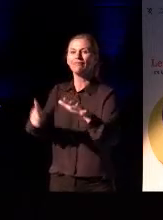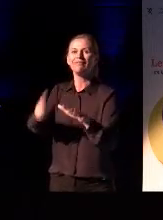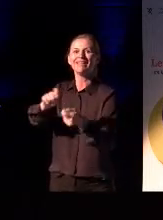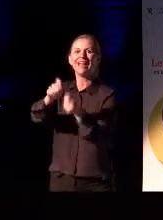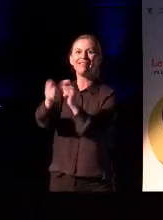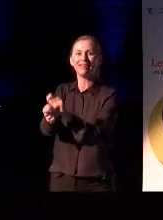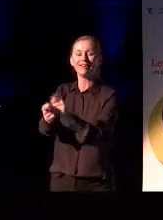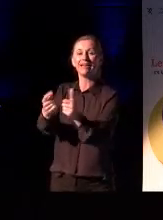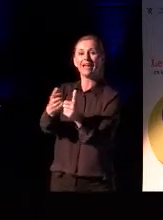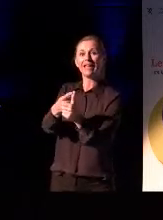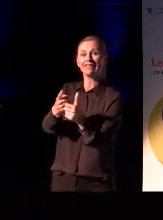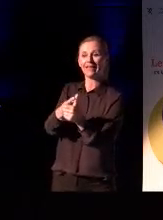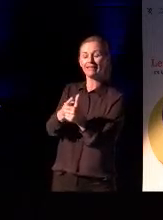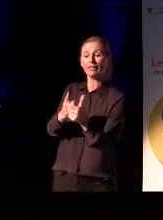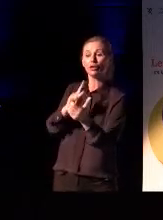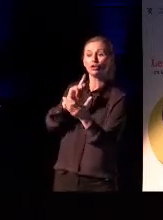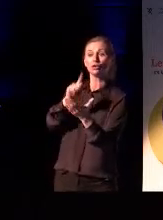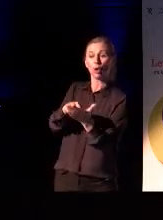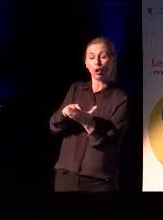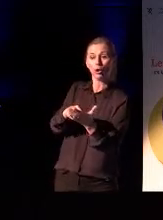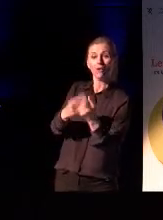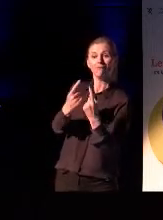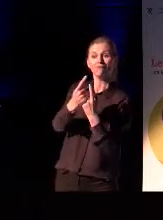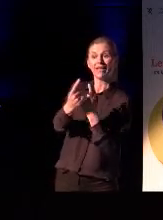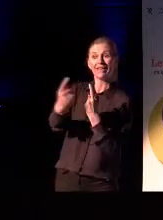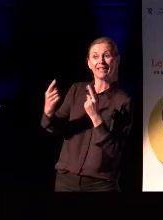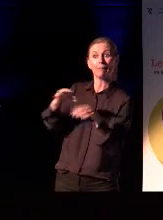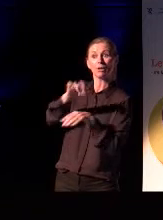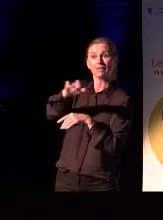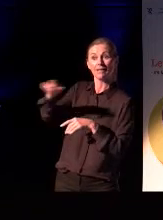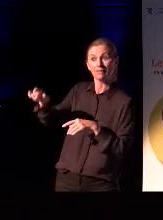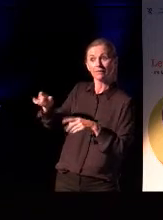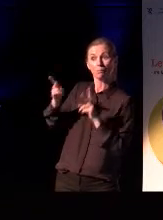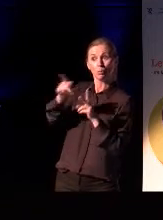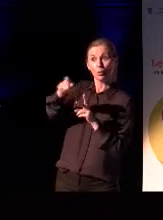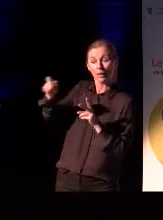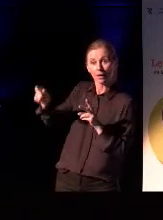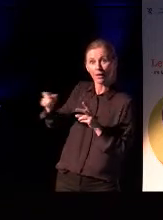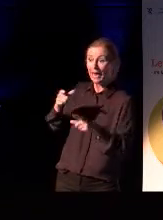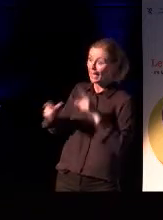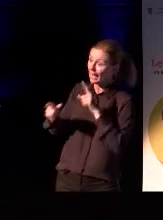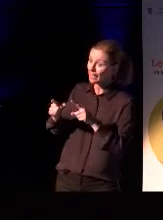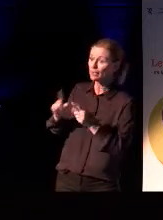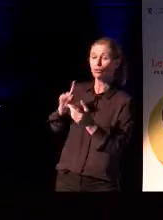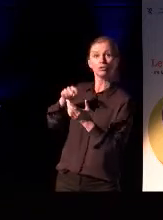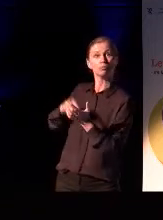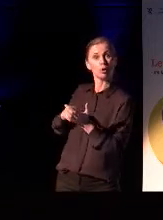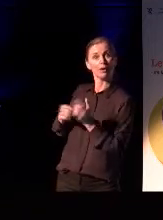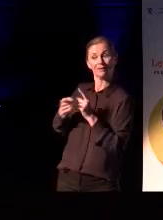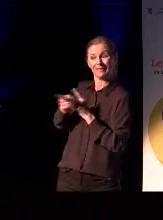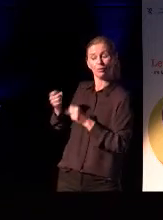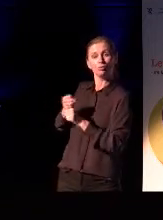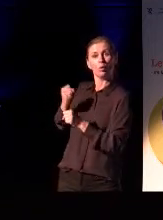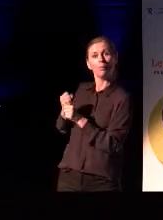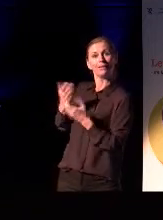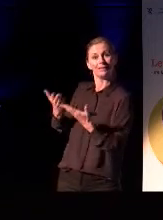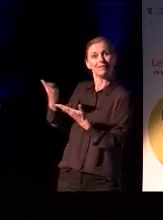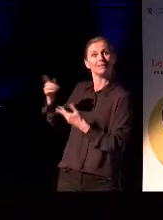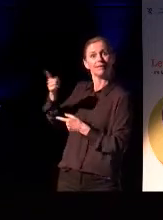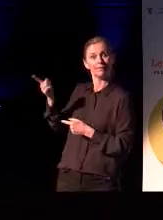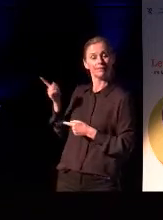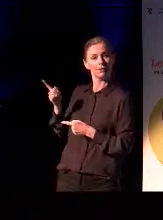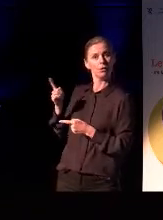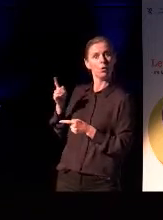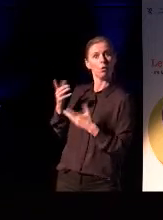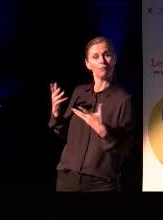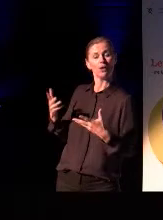endring, enten en stiller I møte med den enkelte pasient, bruker, eller en stiller det I møte med de som jobber I tjenesten, så